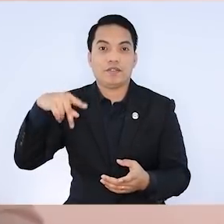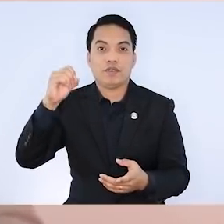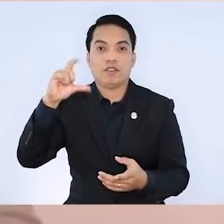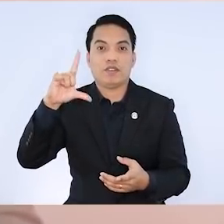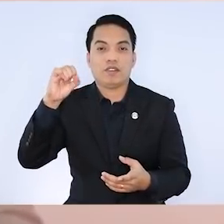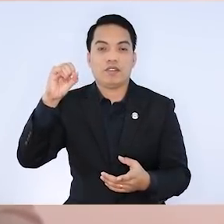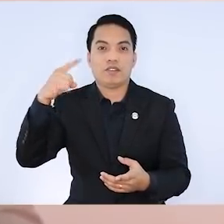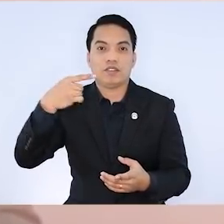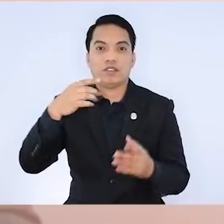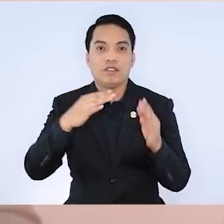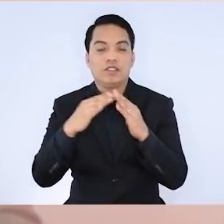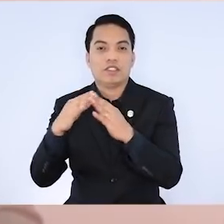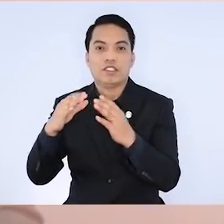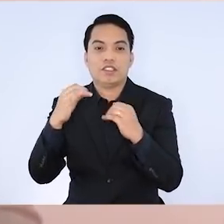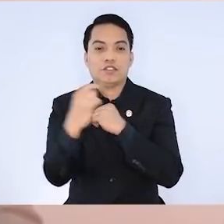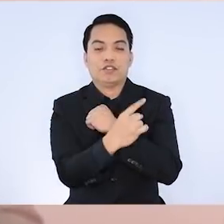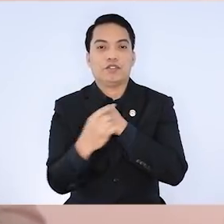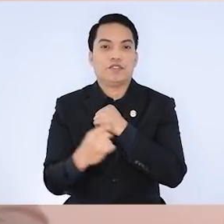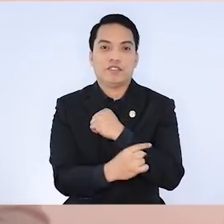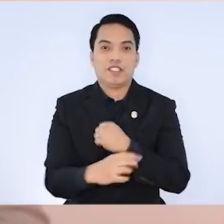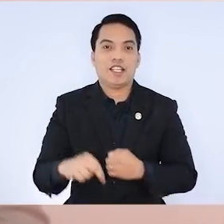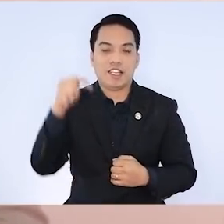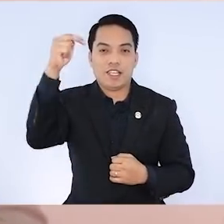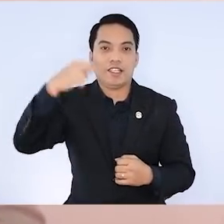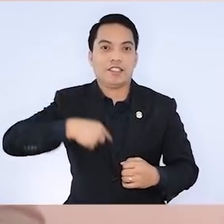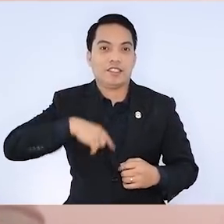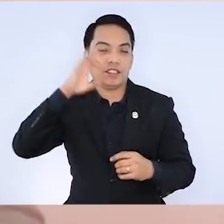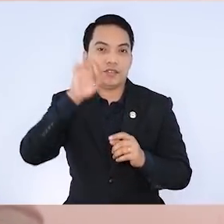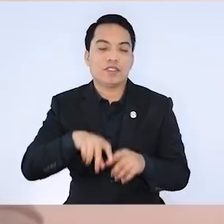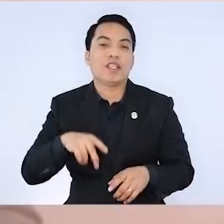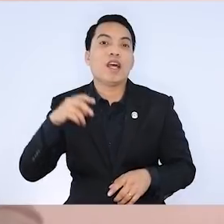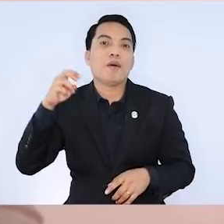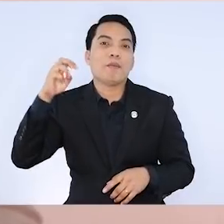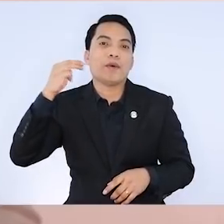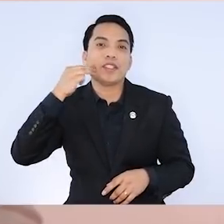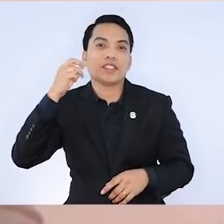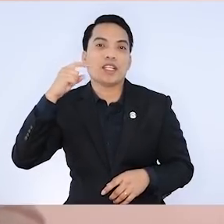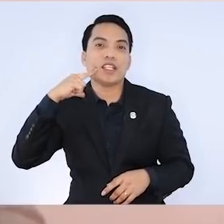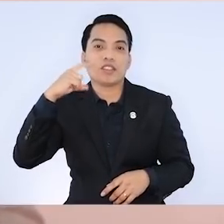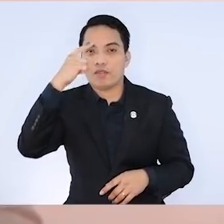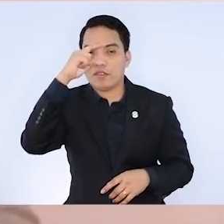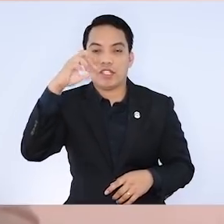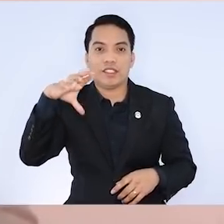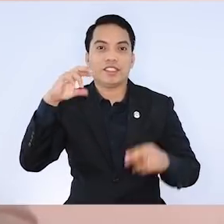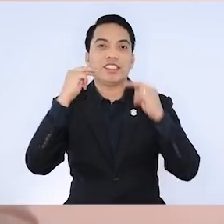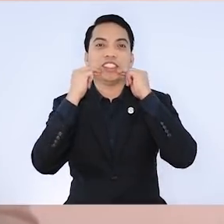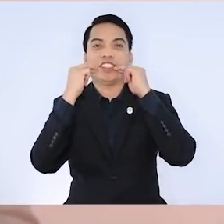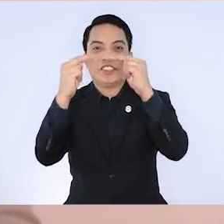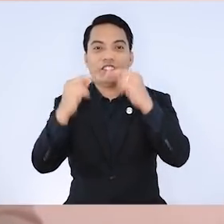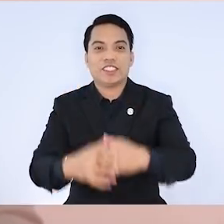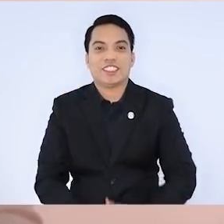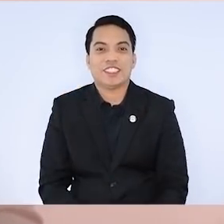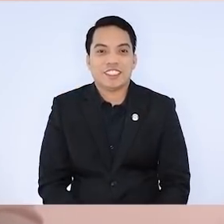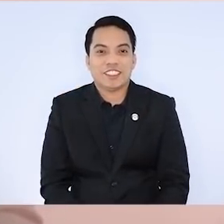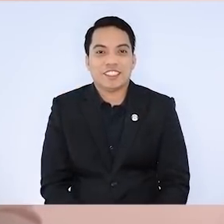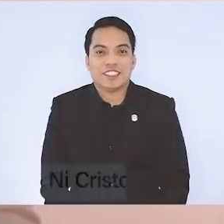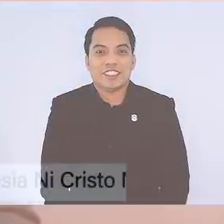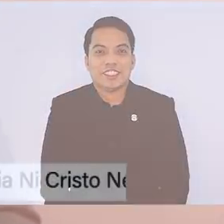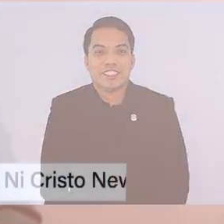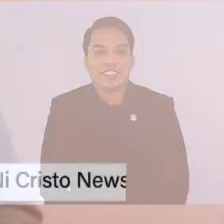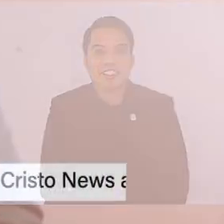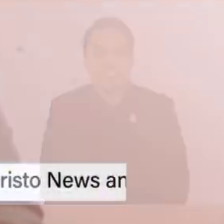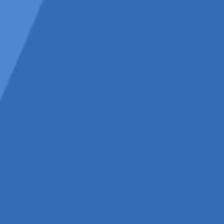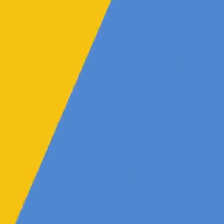City, Zamboanga del Norte, ako si kapatid na Mariza Lazaro para sa Iglesia ni Cristo News